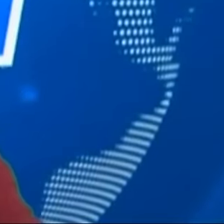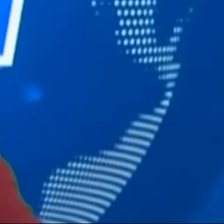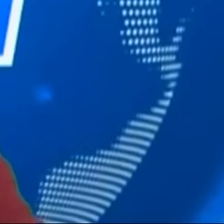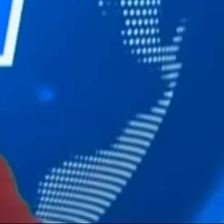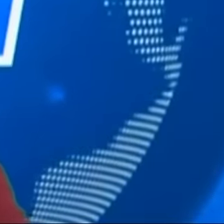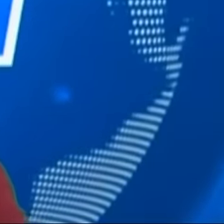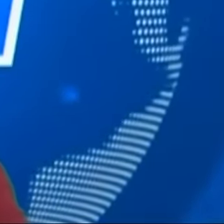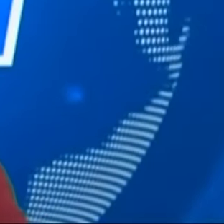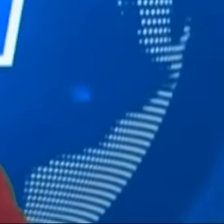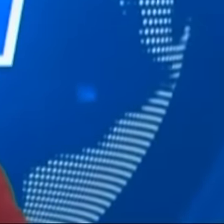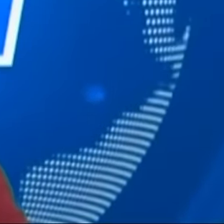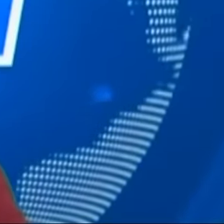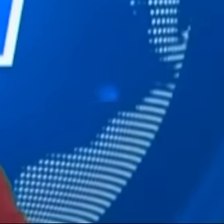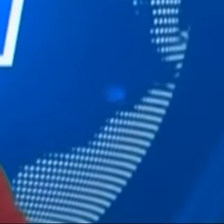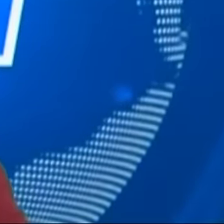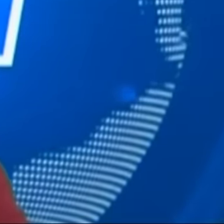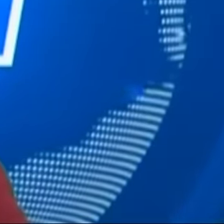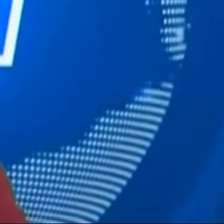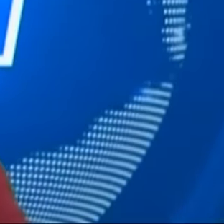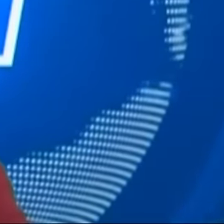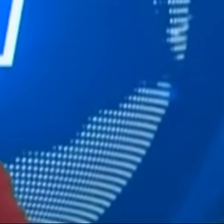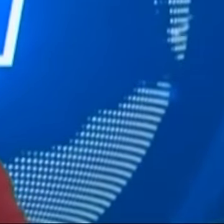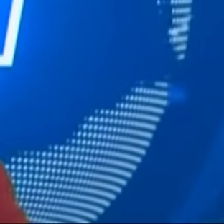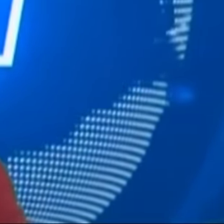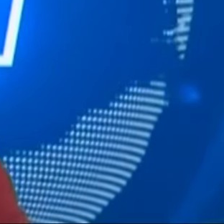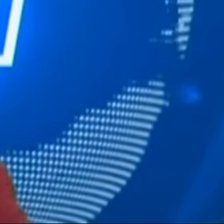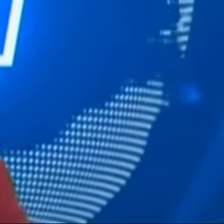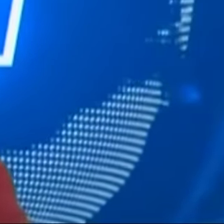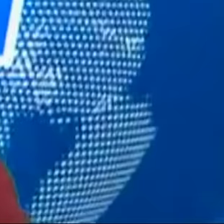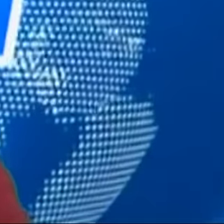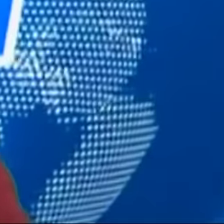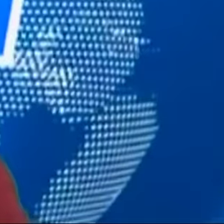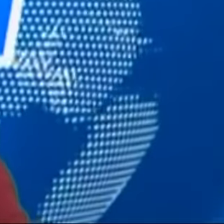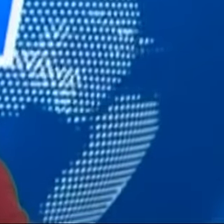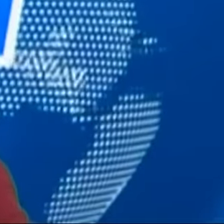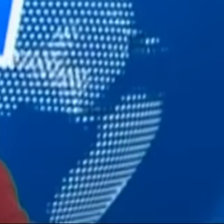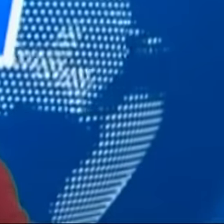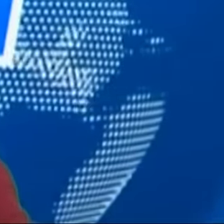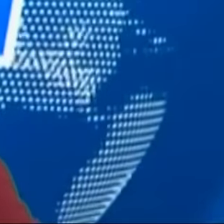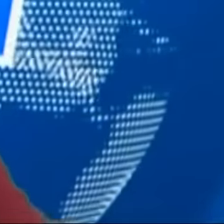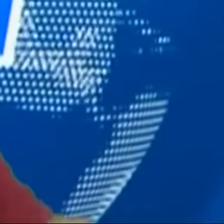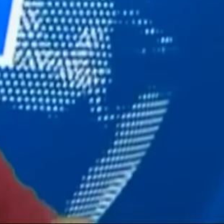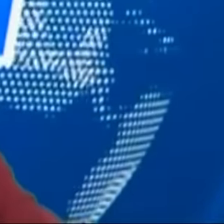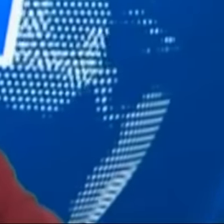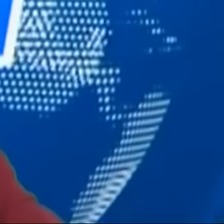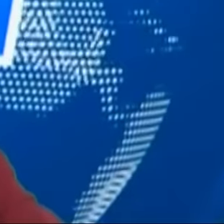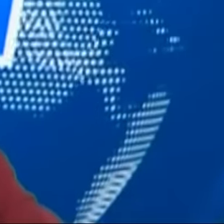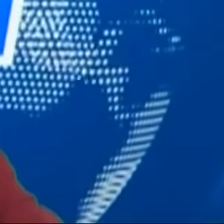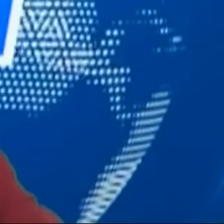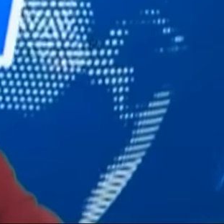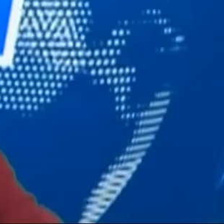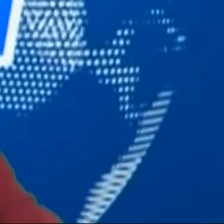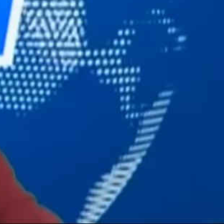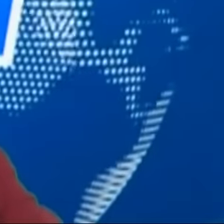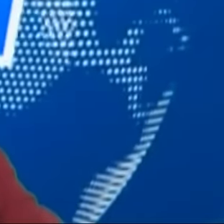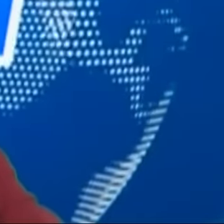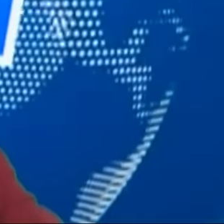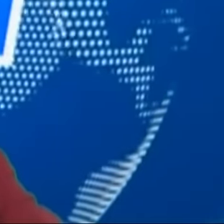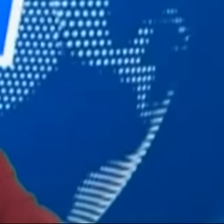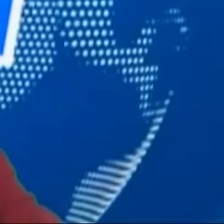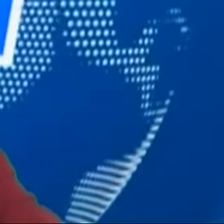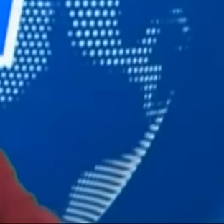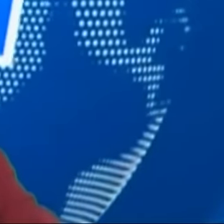sa mémoire et la radio-télévision nationale congolaise accueille en ces moments une soirée consacrée en sa mémoire au studio